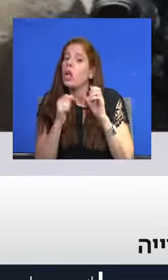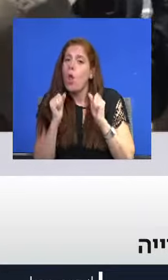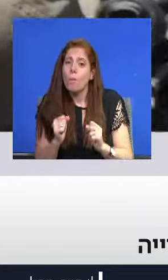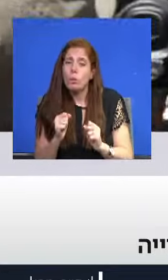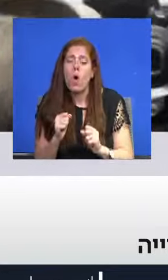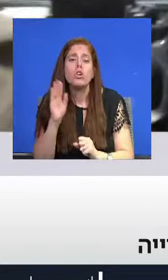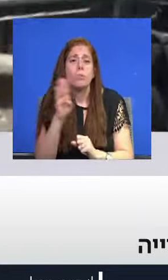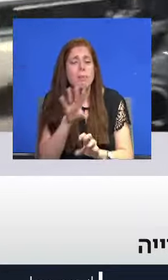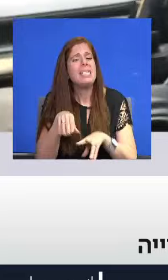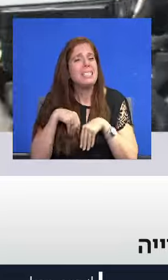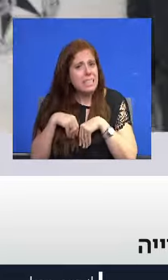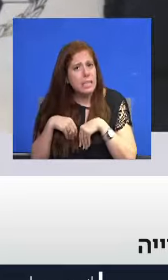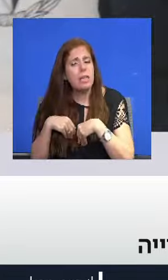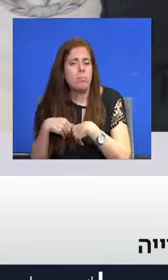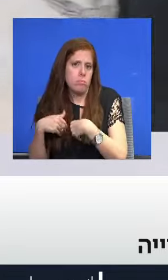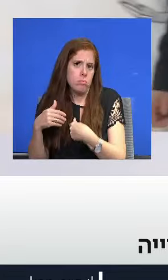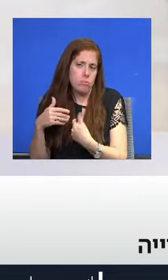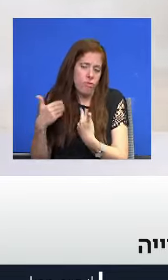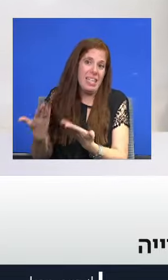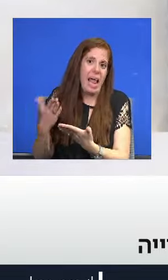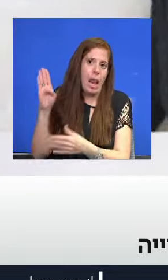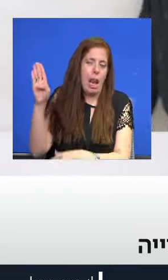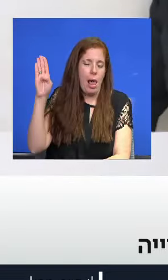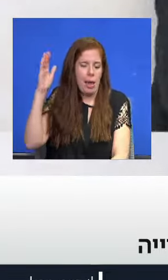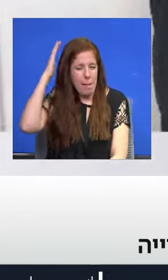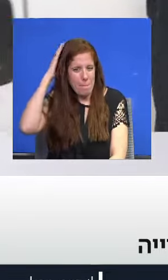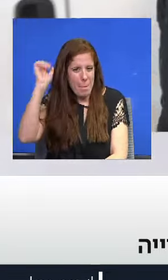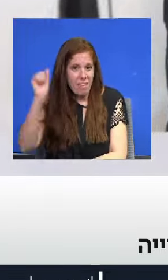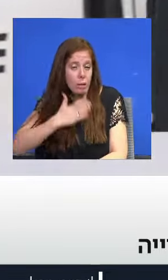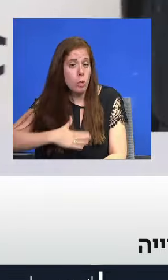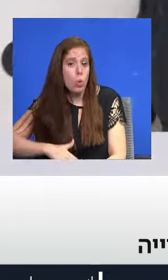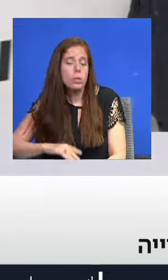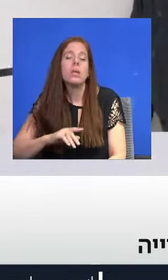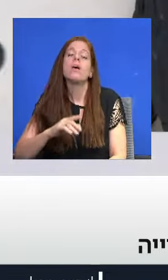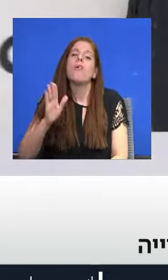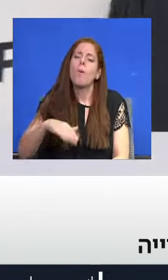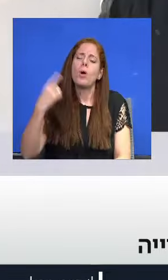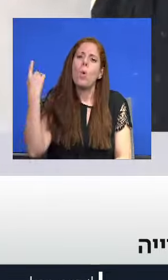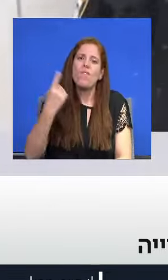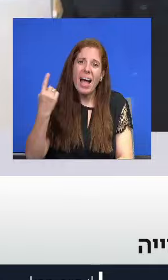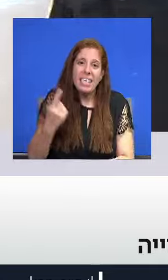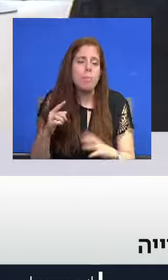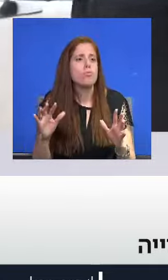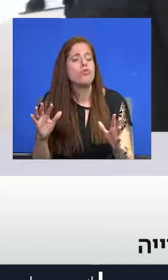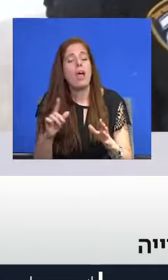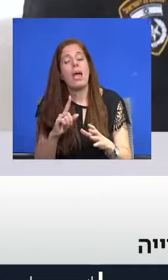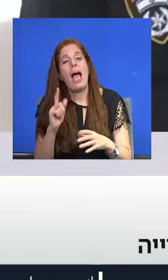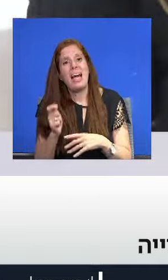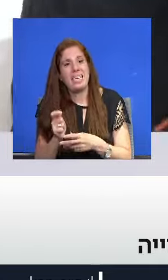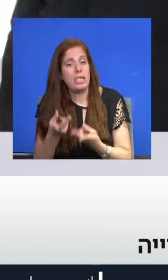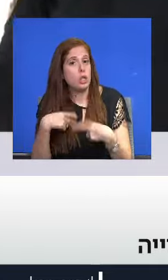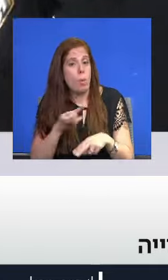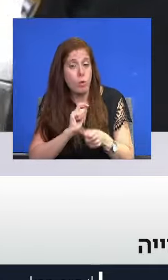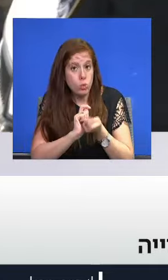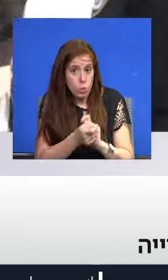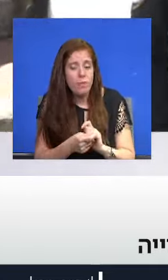מה שהוא רוצה. על כל פנים, בן גביר איים שהוא לא יצביע עם הקואליציה, שהכנסת תחזור אם לא יהיו שינויים, ועל כן הערכה